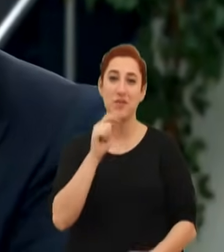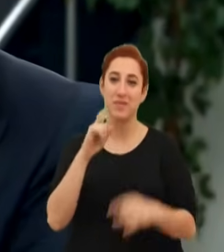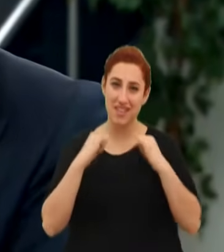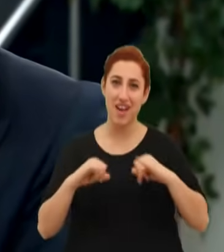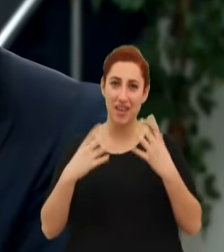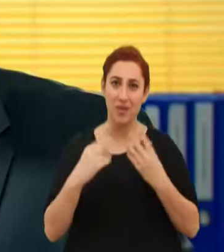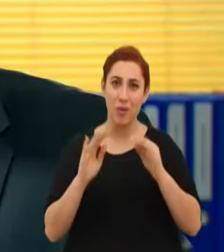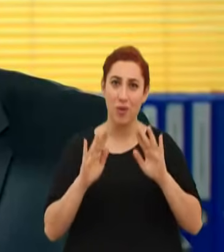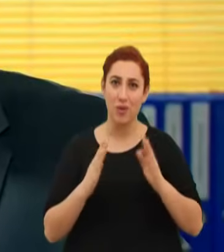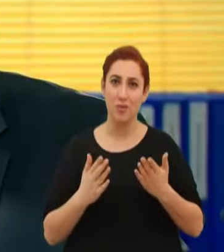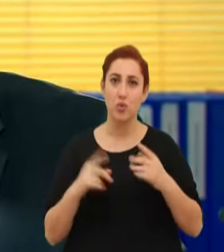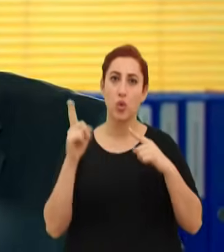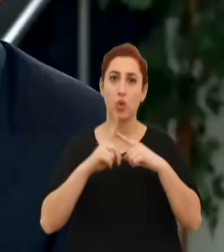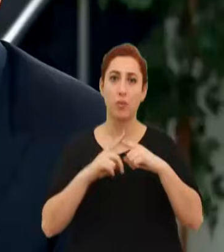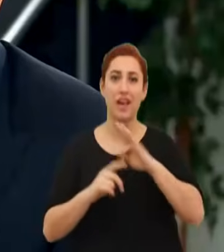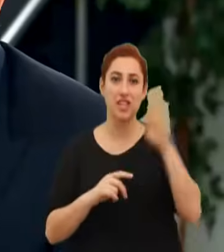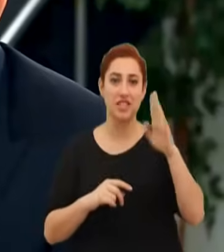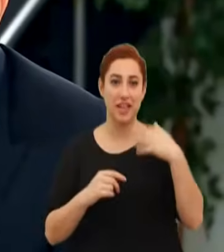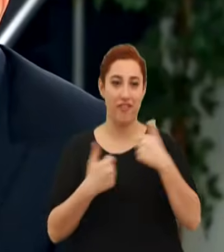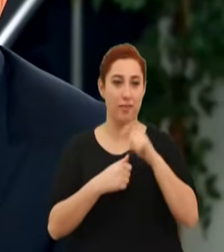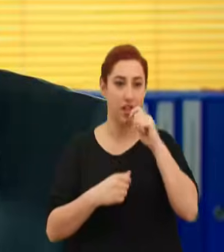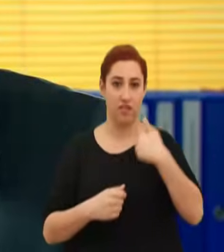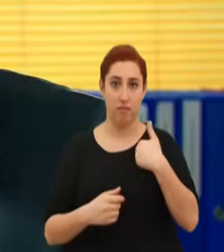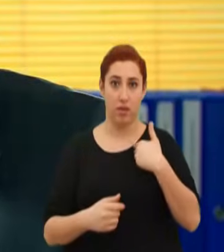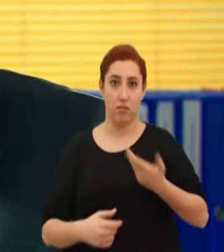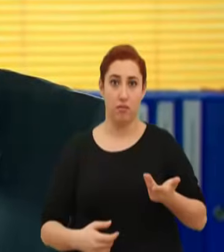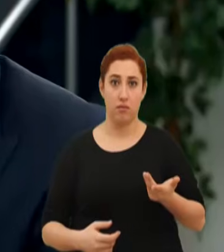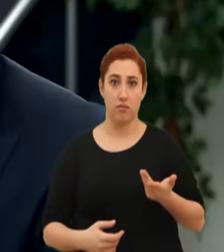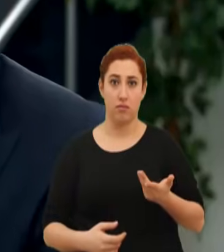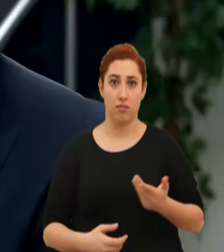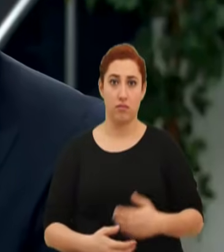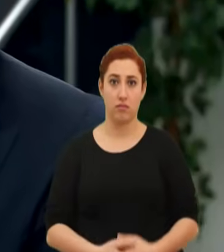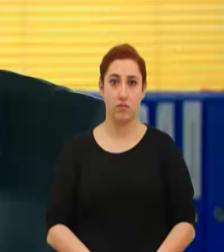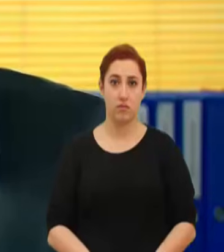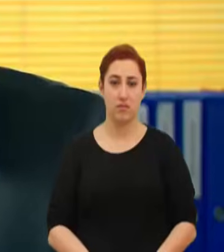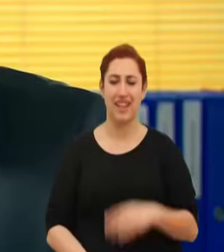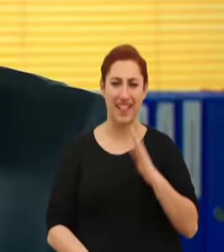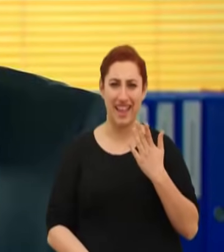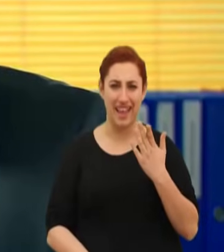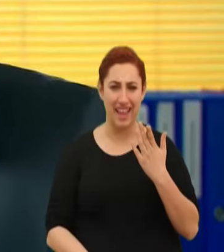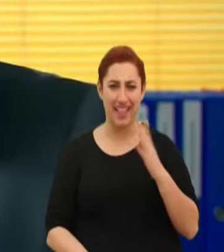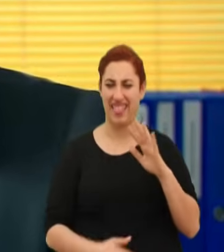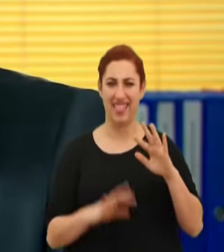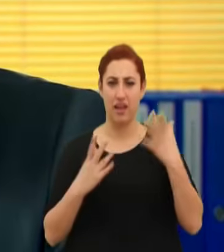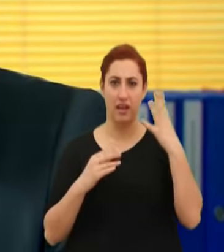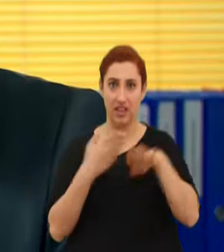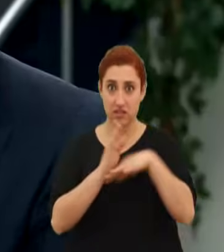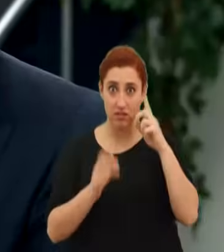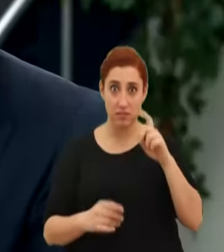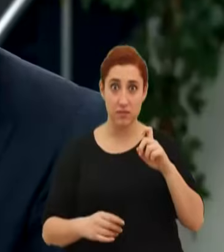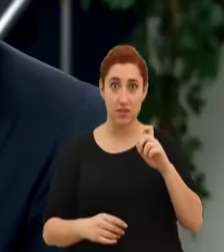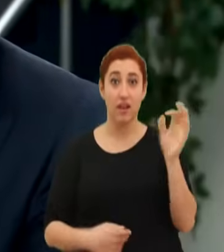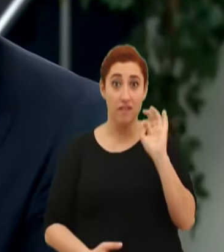bir sakin olur musun? Tuğba'ya gidecek görücü biziz zaten. Ne? Lan... Nasıl ya? Hakikaten